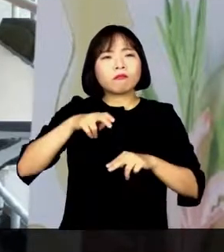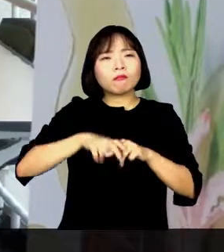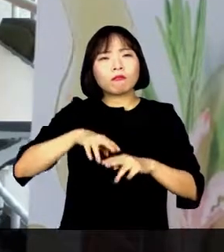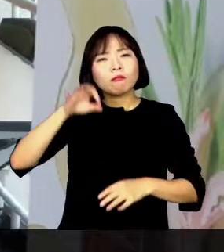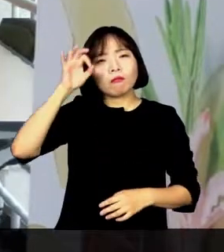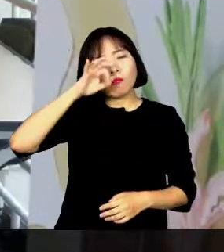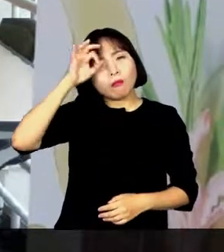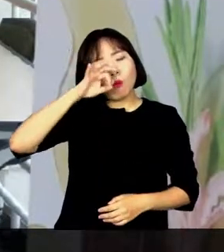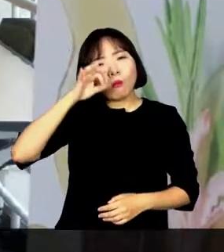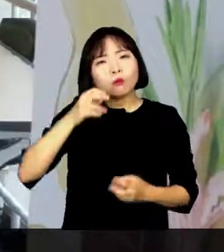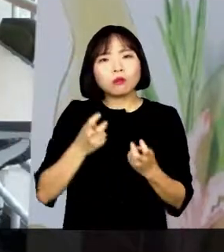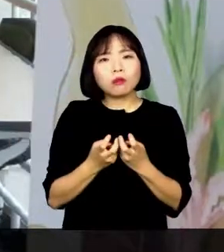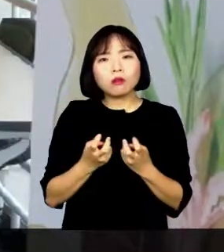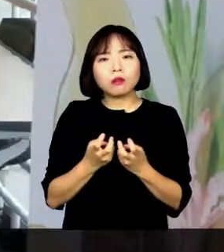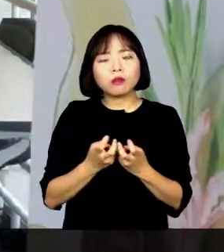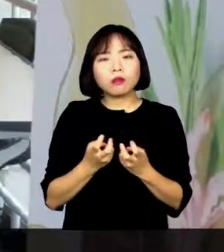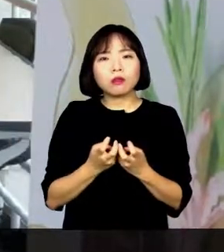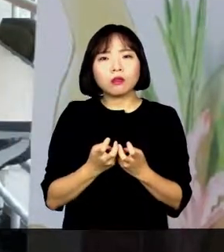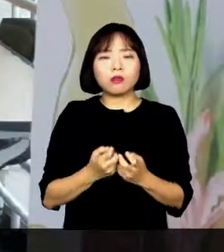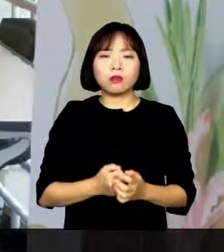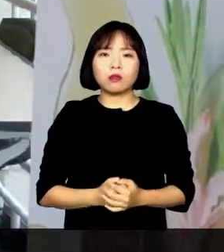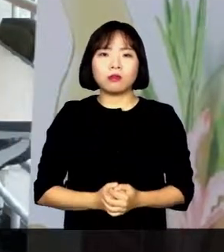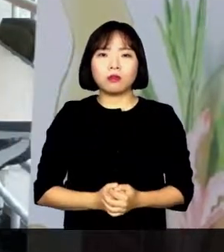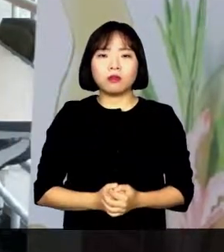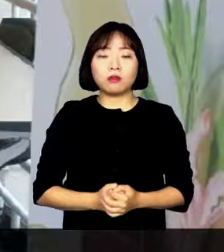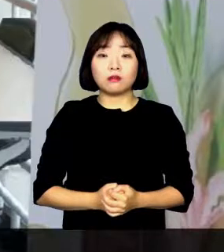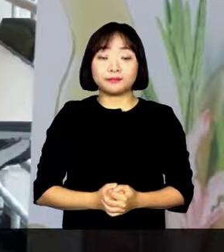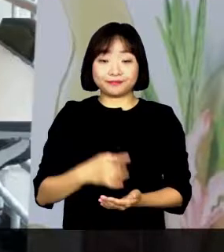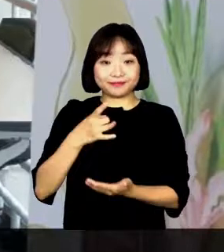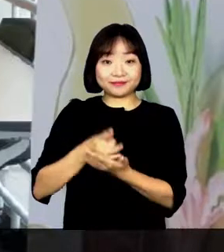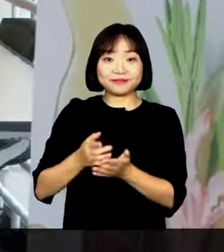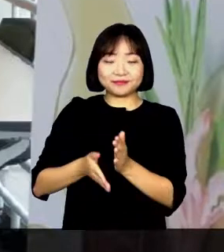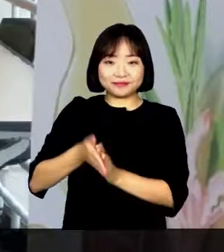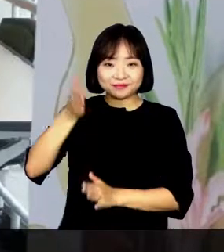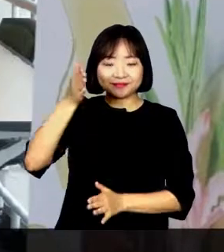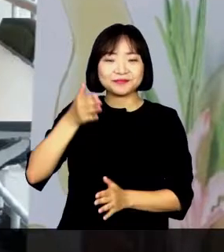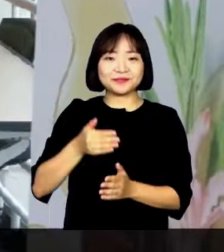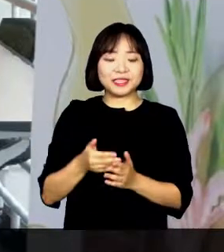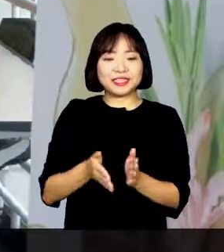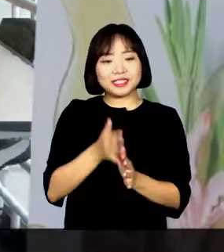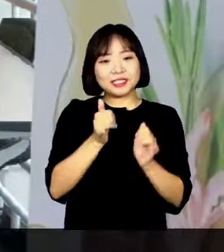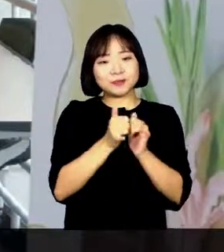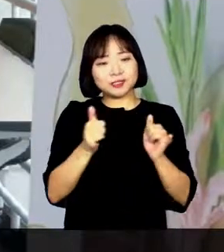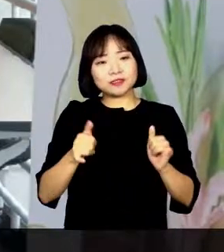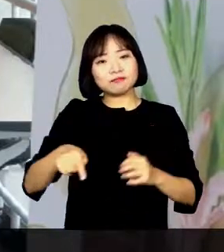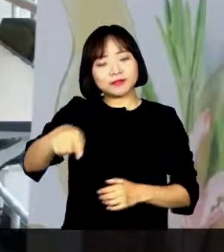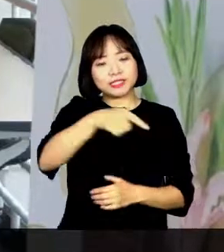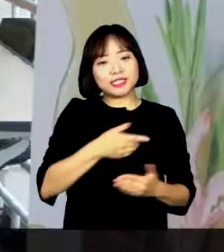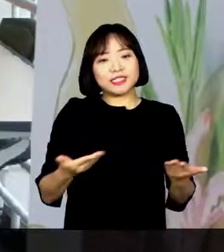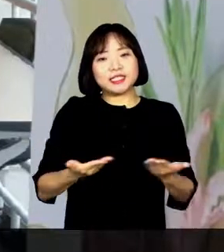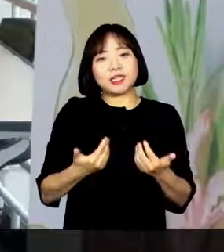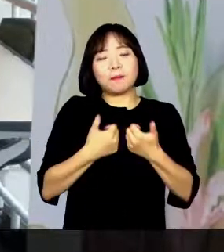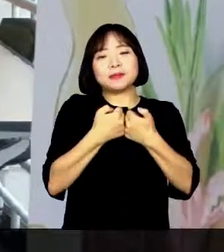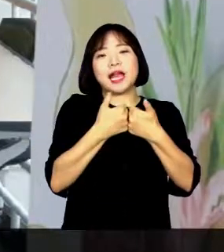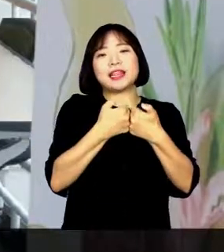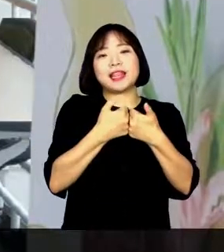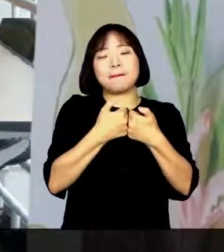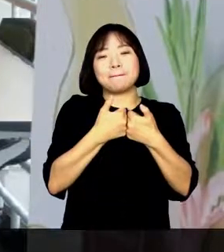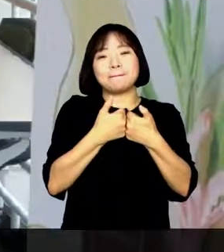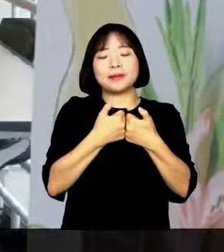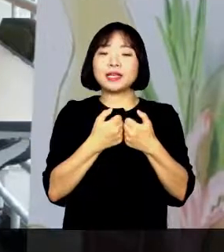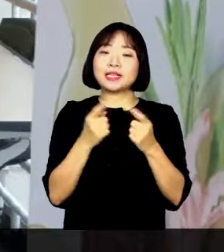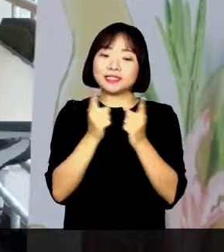일자리를 구해야 하는데 어떡하지? 아, 천안시에서는 시민들을 대상으로 직업